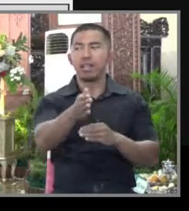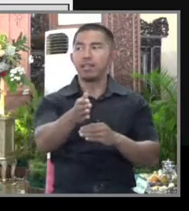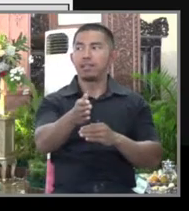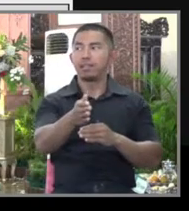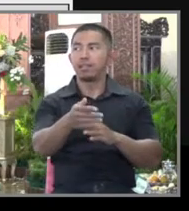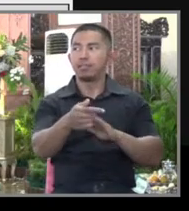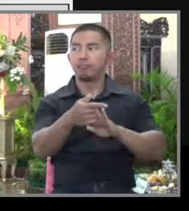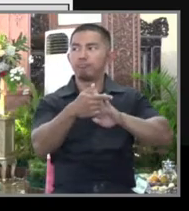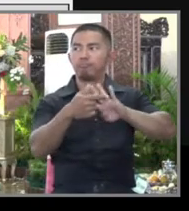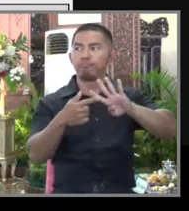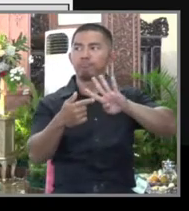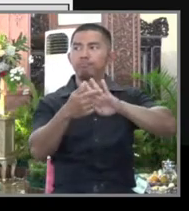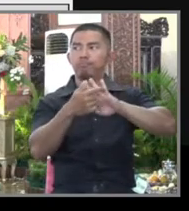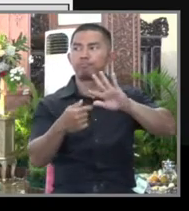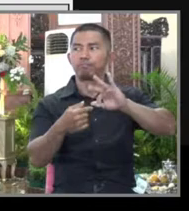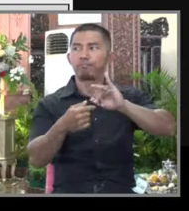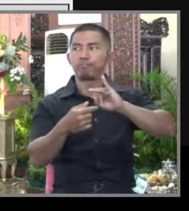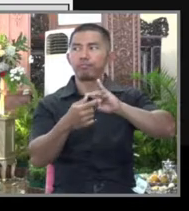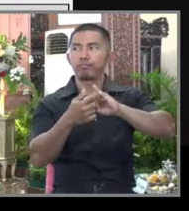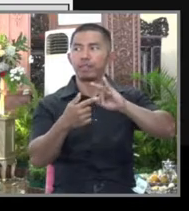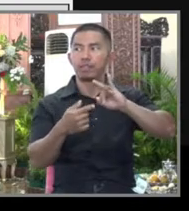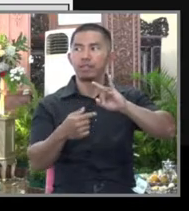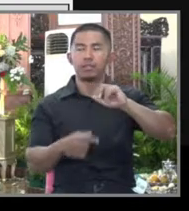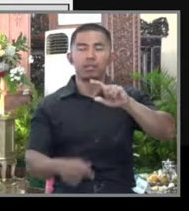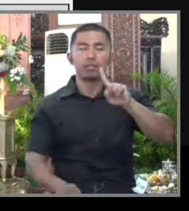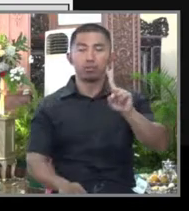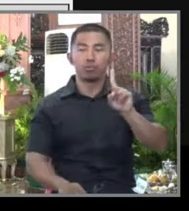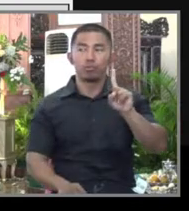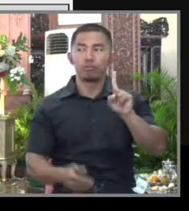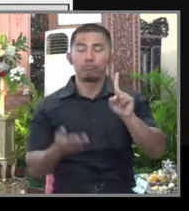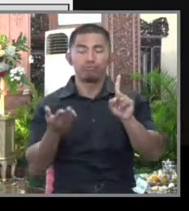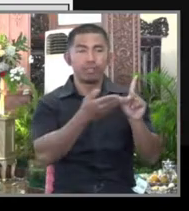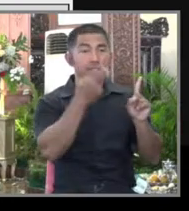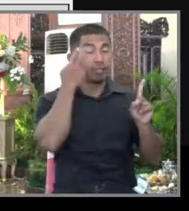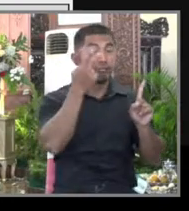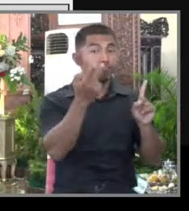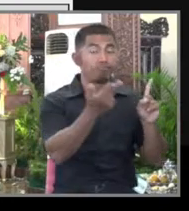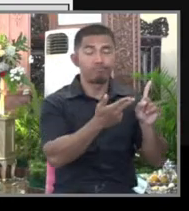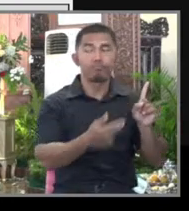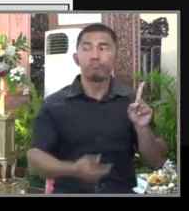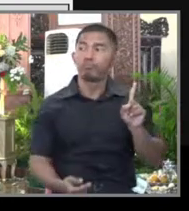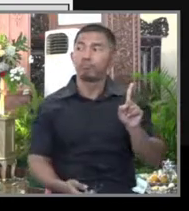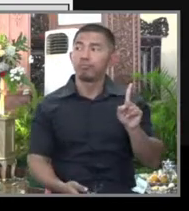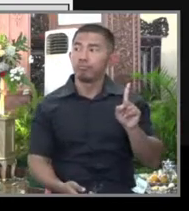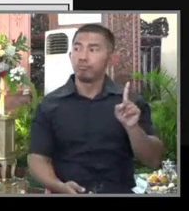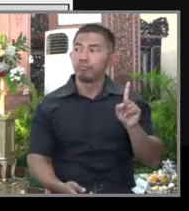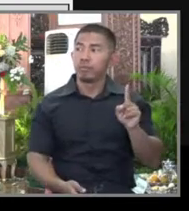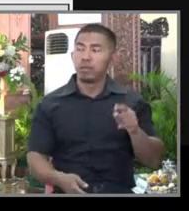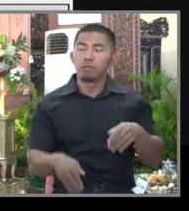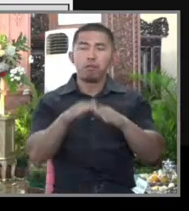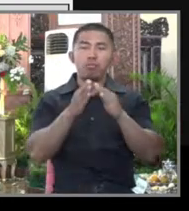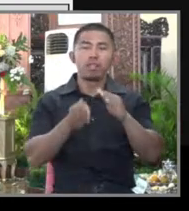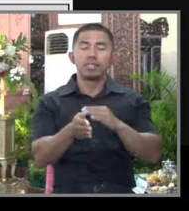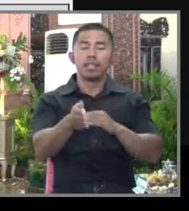Rejo, di mana untuk jalan lingkar sudah jadi semua, tinggal ini ya Bapak, yang akan dibiayai oleh